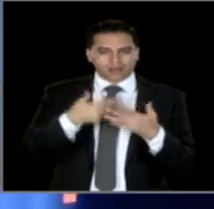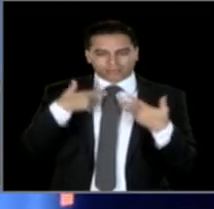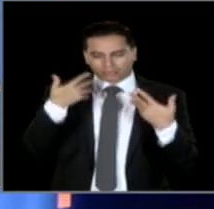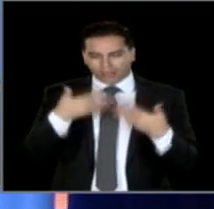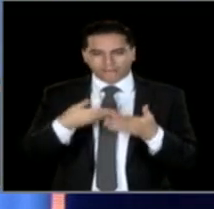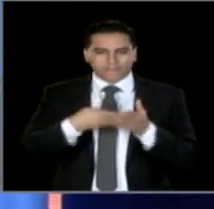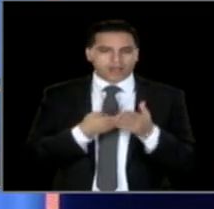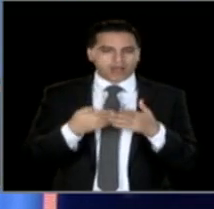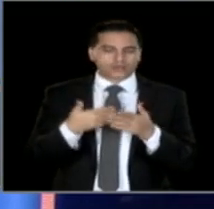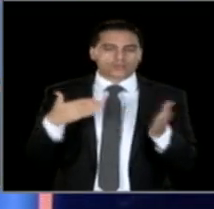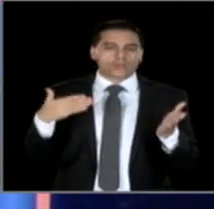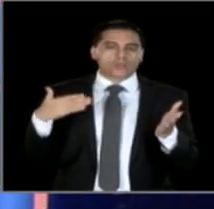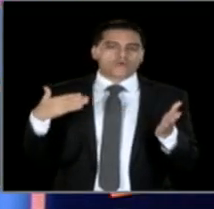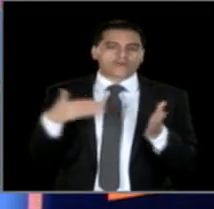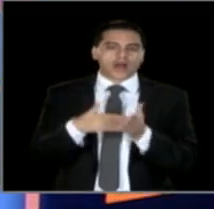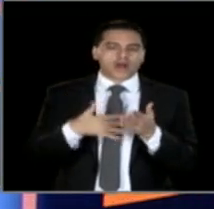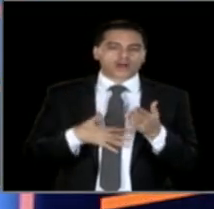وشبعت يا رب غربة؟